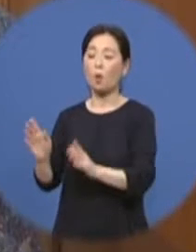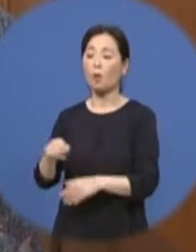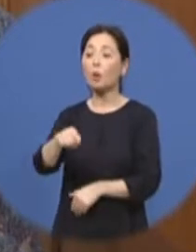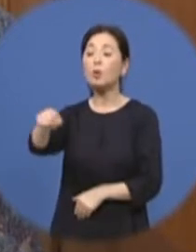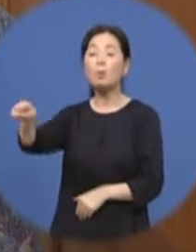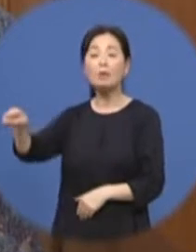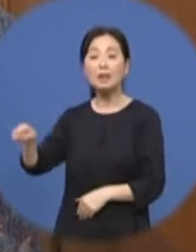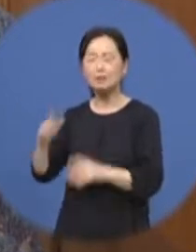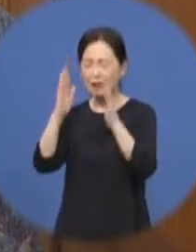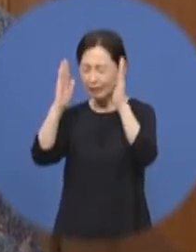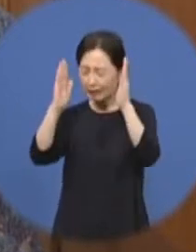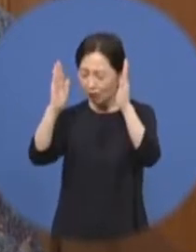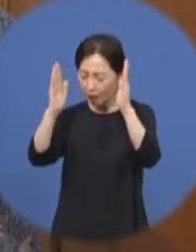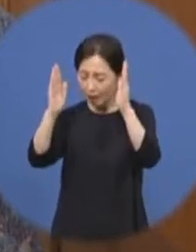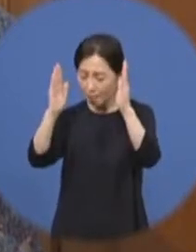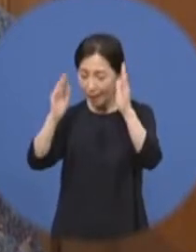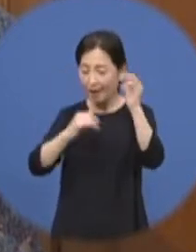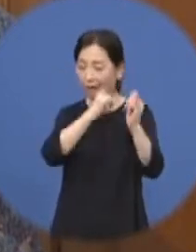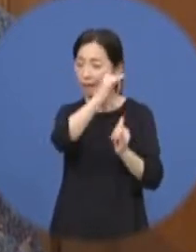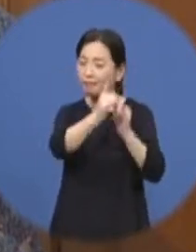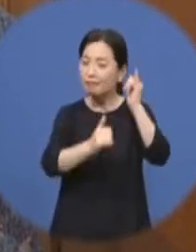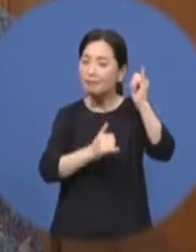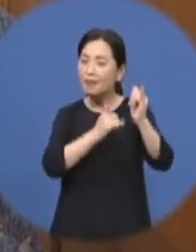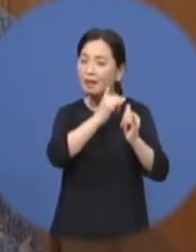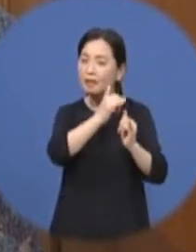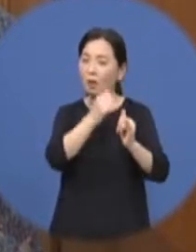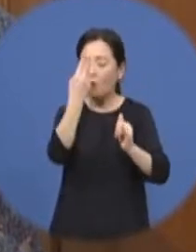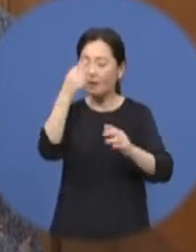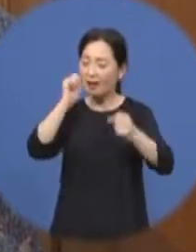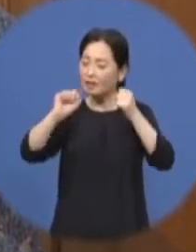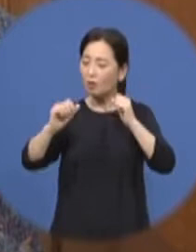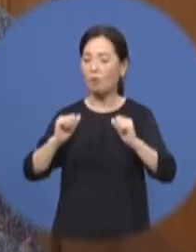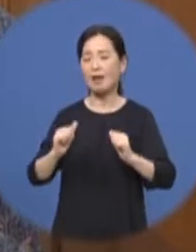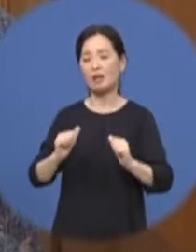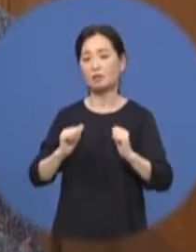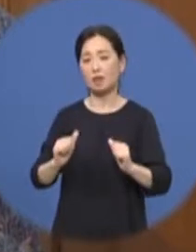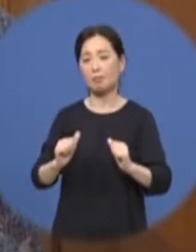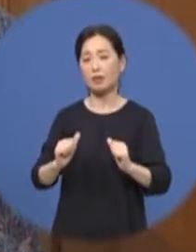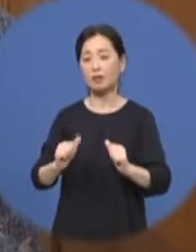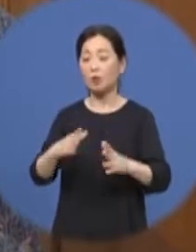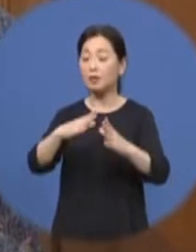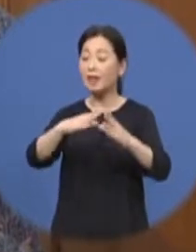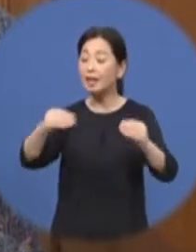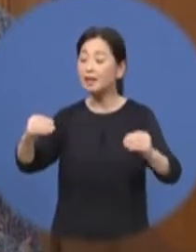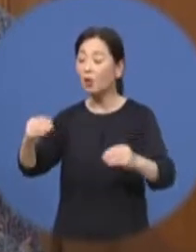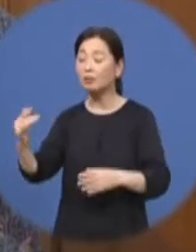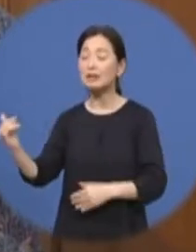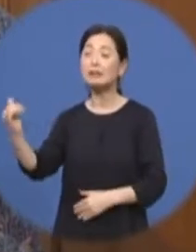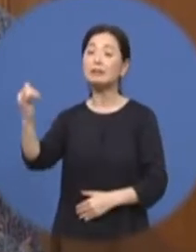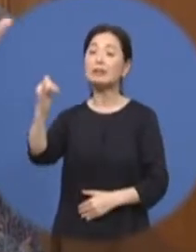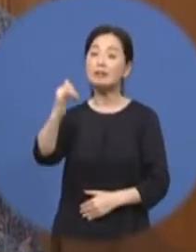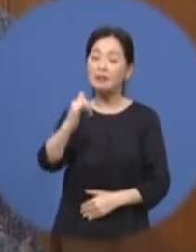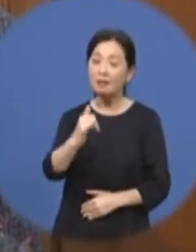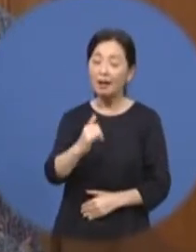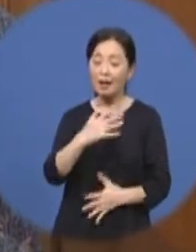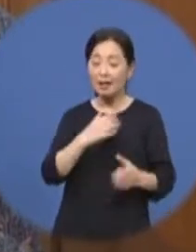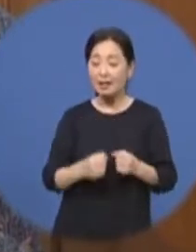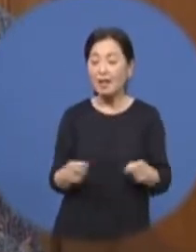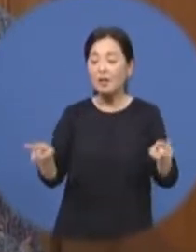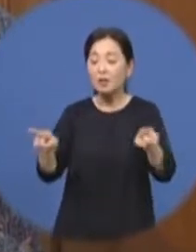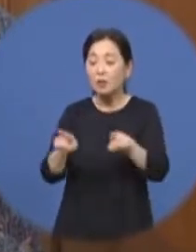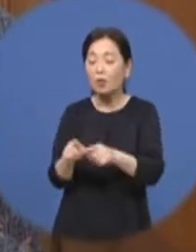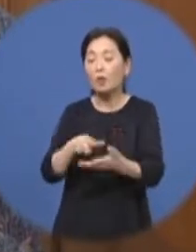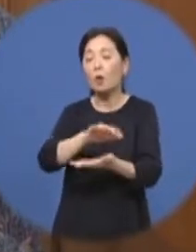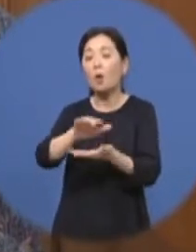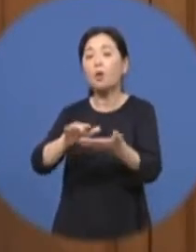猛練習してるらしいんですけど、日本に来て、そして私生徒たちとも交流し、でパフォーマンスを見せてく